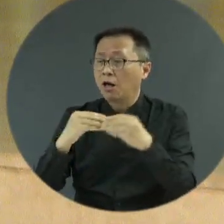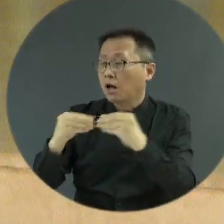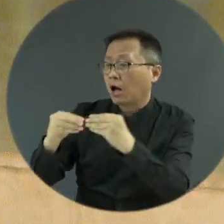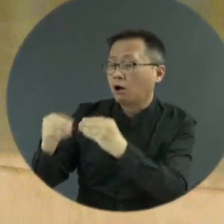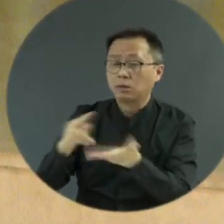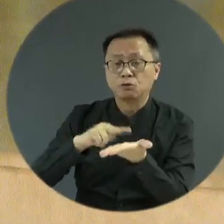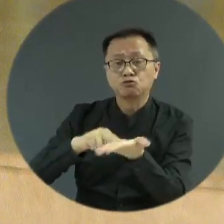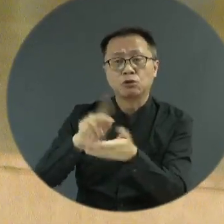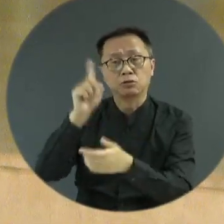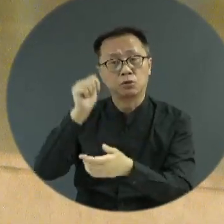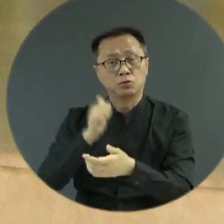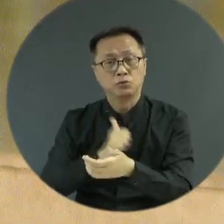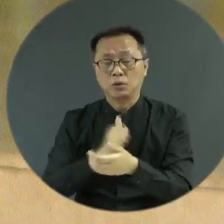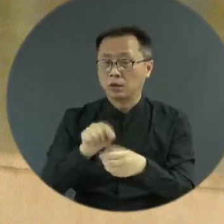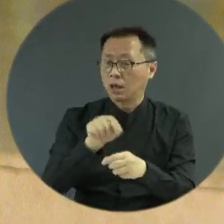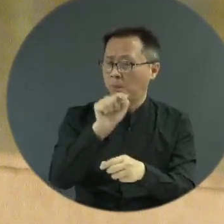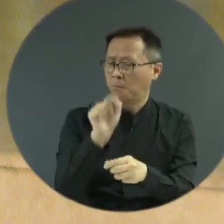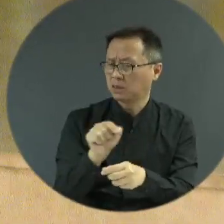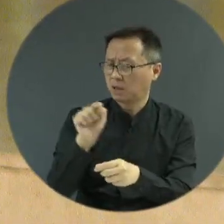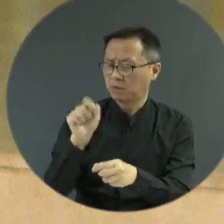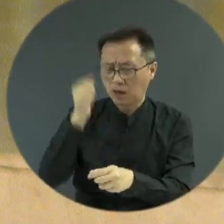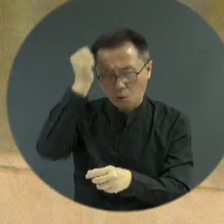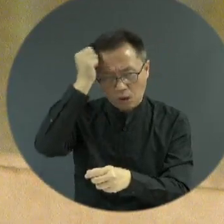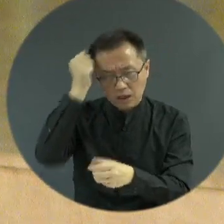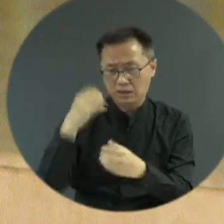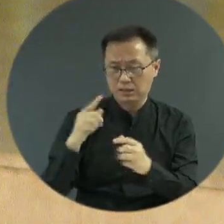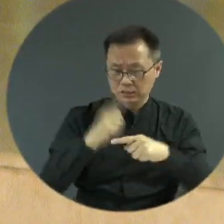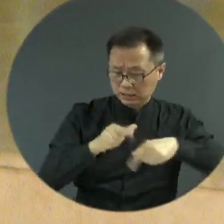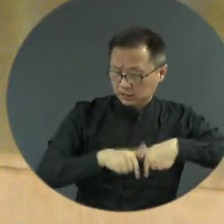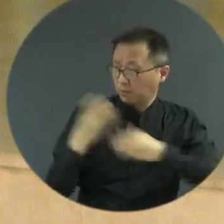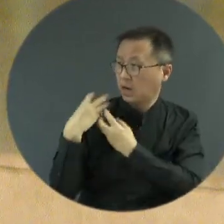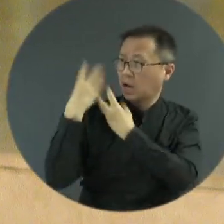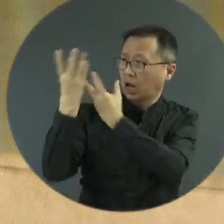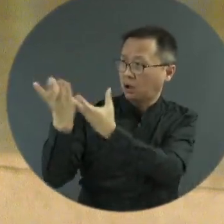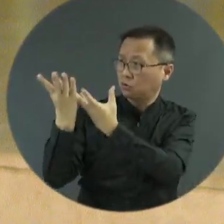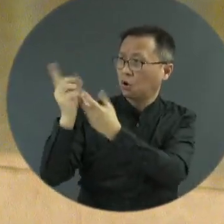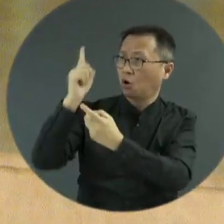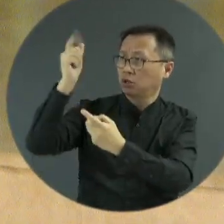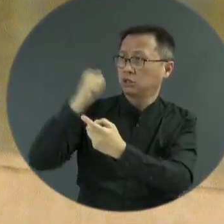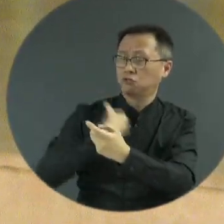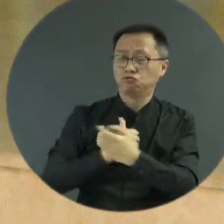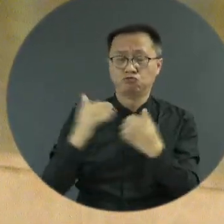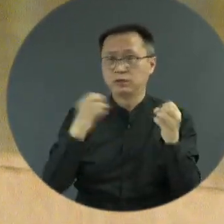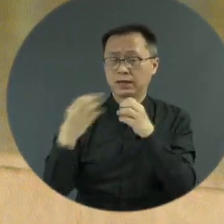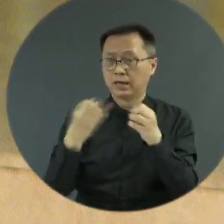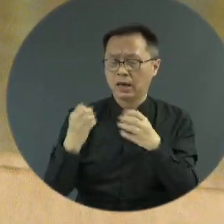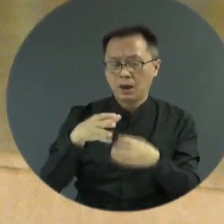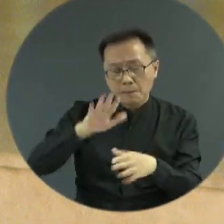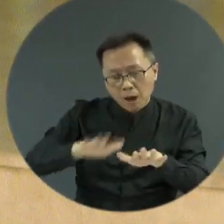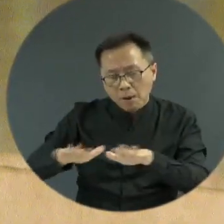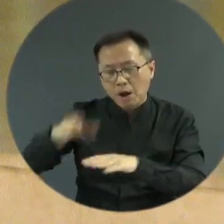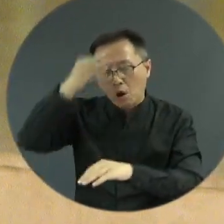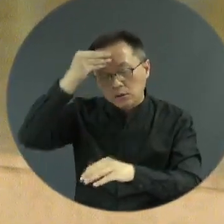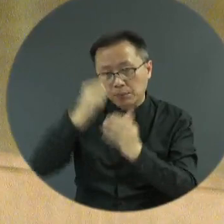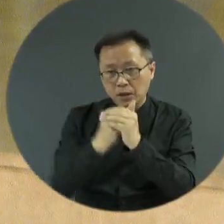主，并将所有问题诚心地交托向天主倾诉。他慢慢地学习祈